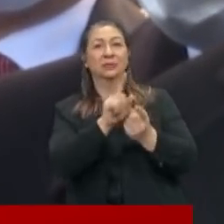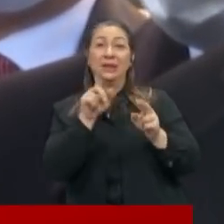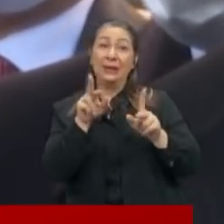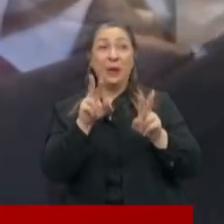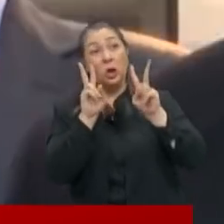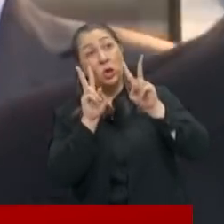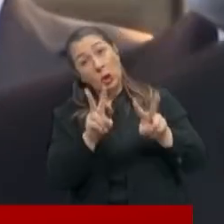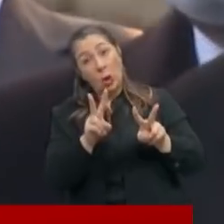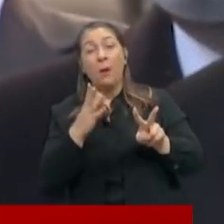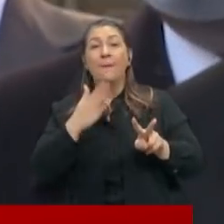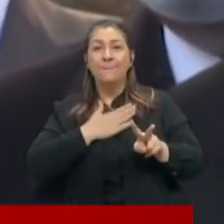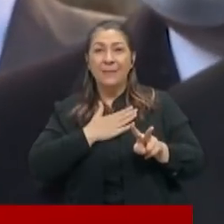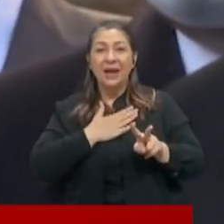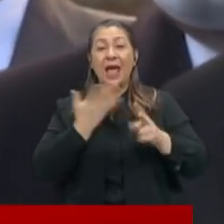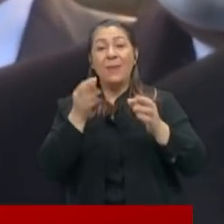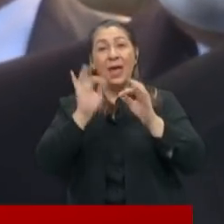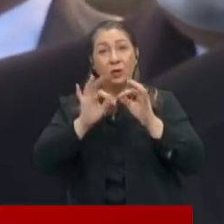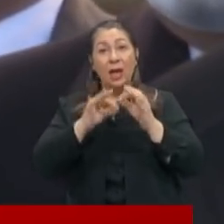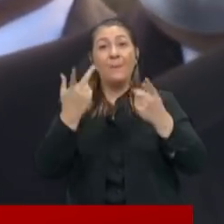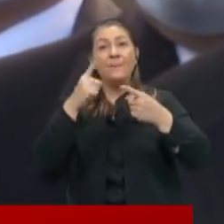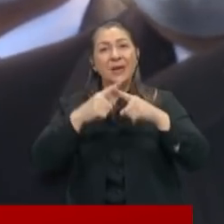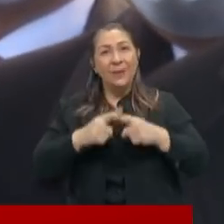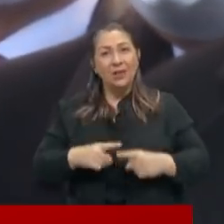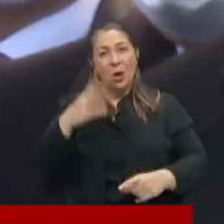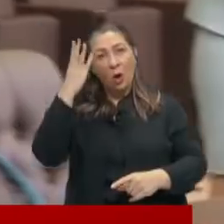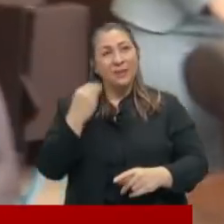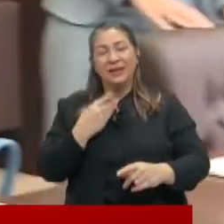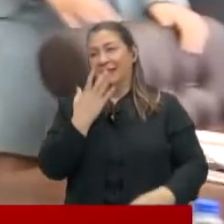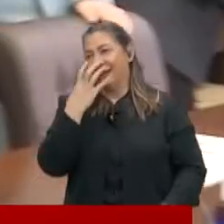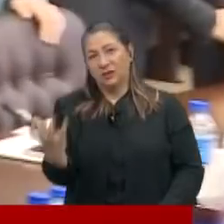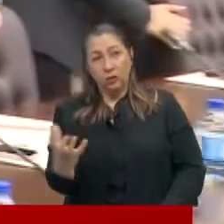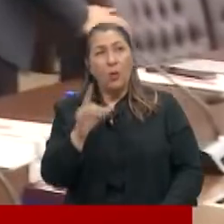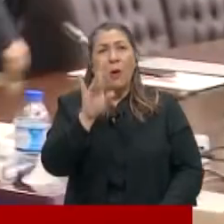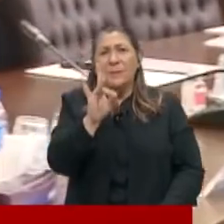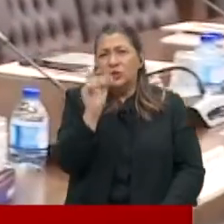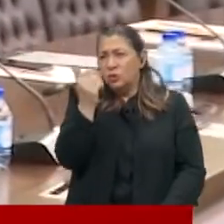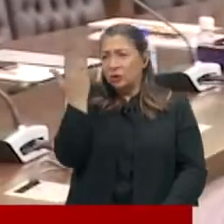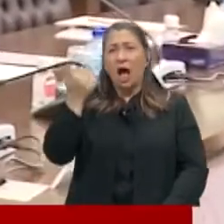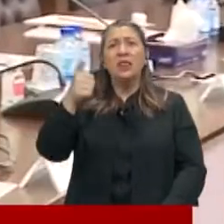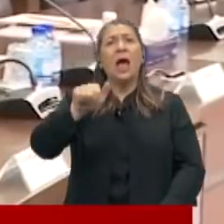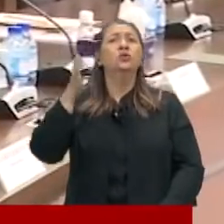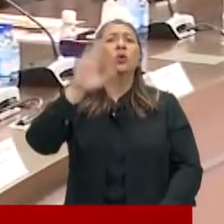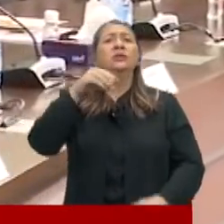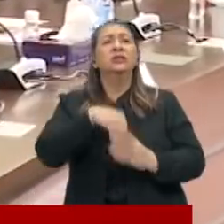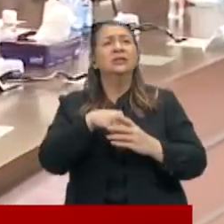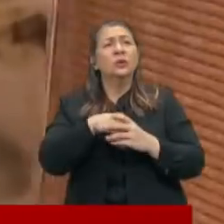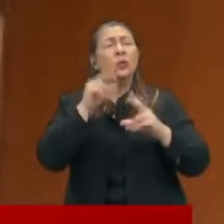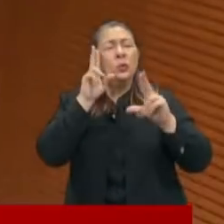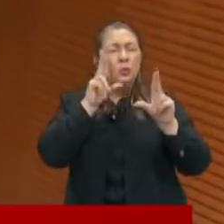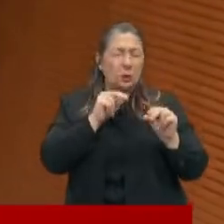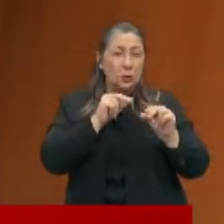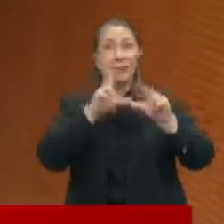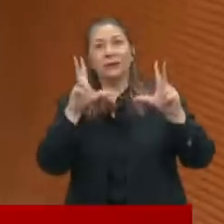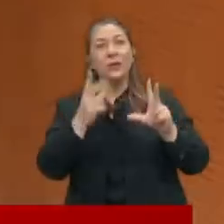gibi görünüyor. Ben kendisine hem ekonomiyi hem matematiği öğrenmesini tavsiye ediyorum. Daha 15 gün önce 6 ay sonrası için uyusak uyansak